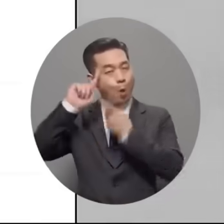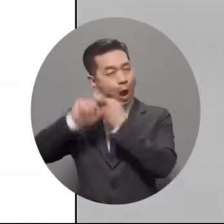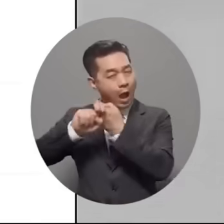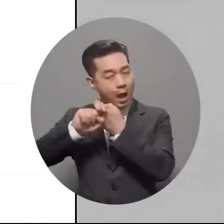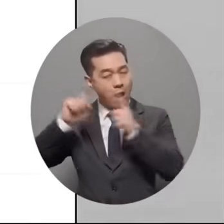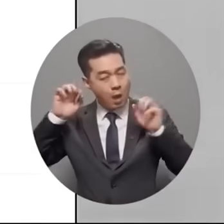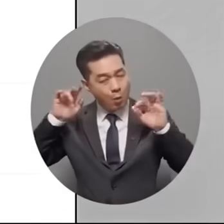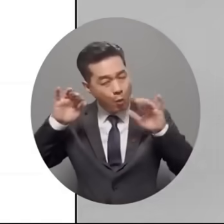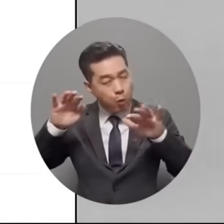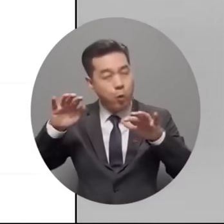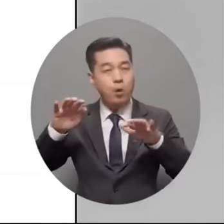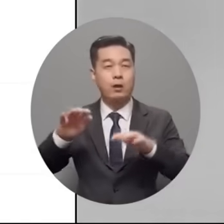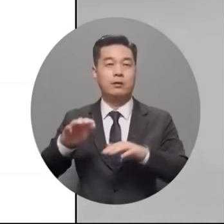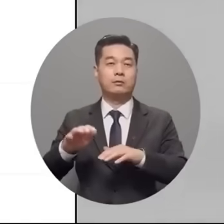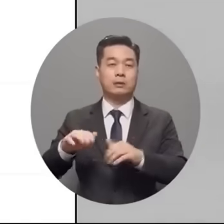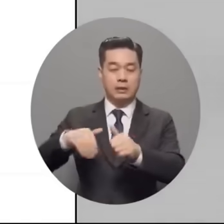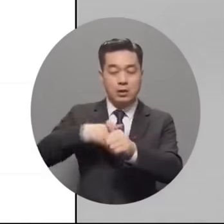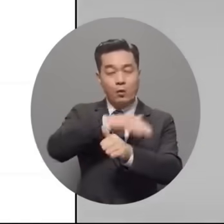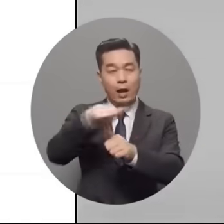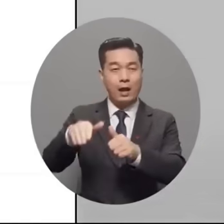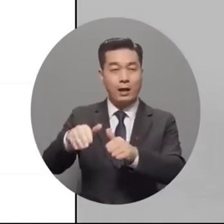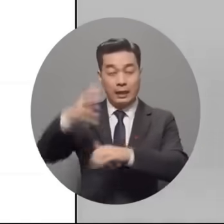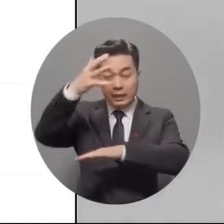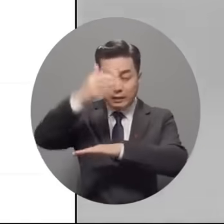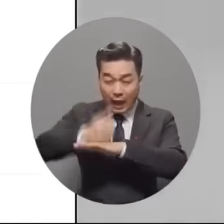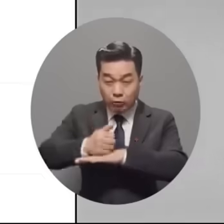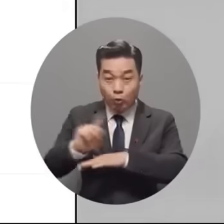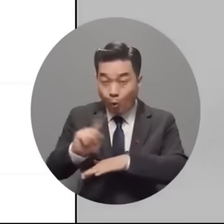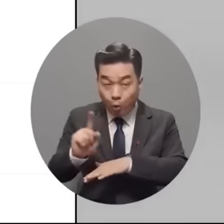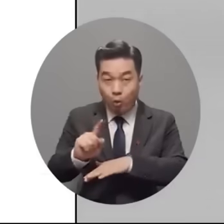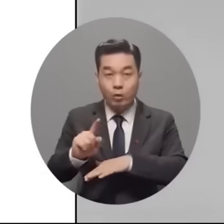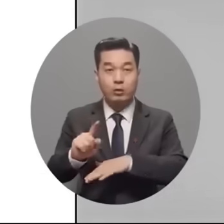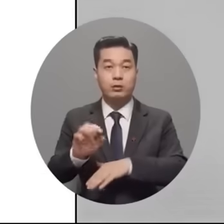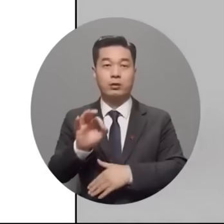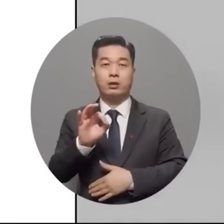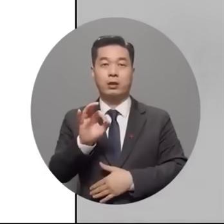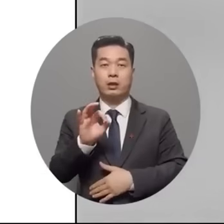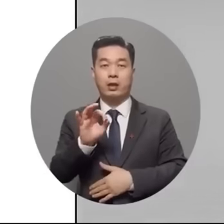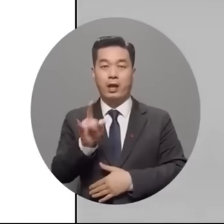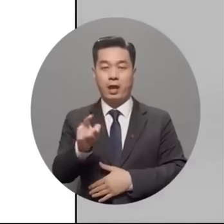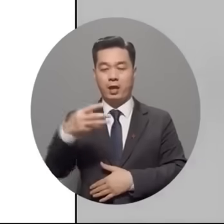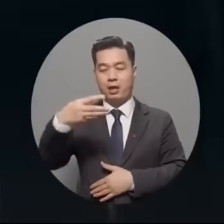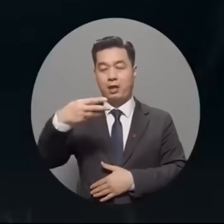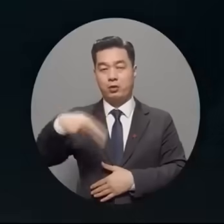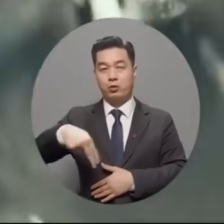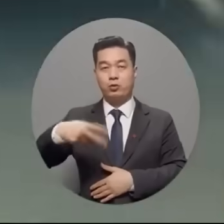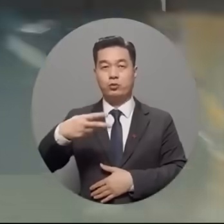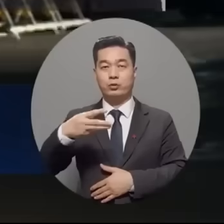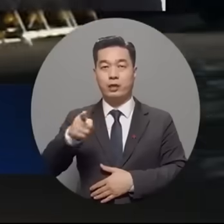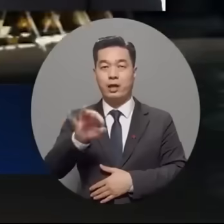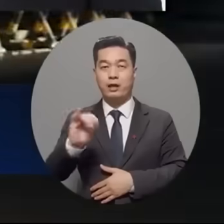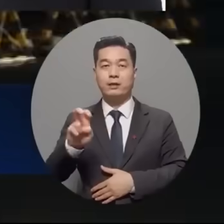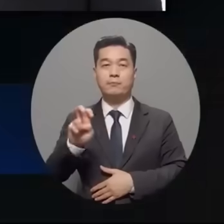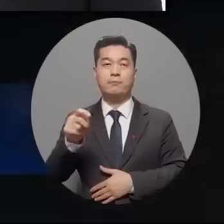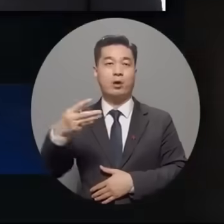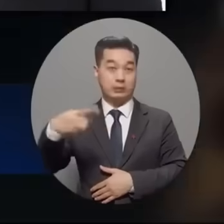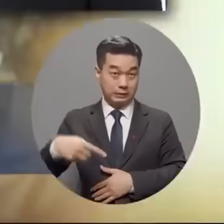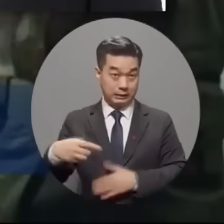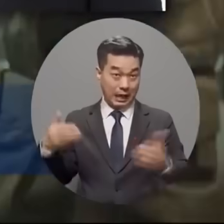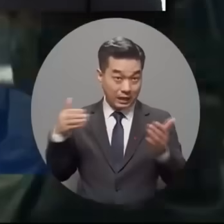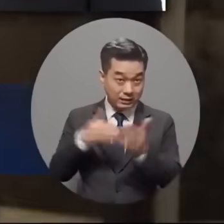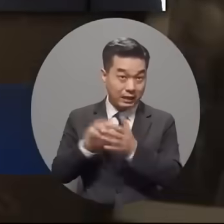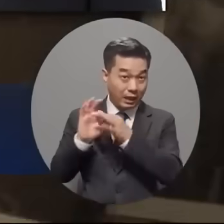인물들의 근황과 뒷이야기까지 찾아보는 이른바 에듀테인먼트 열풍으로 이어졌습니다. 그동안 잘 몰랐던